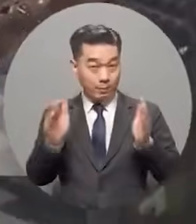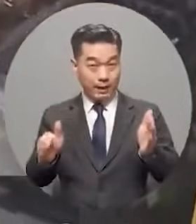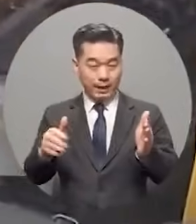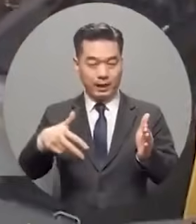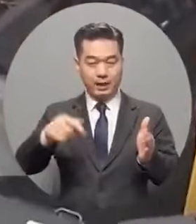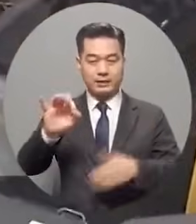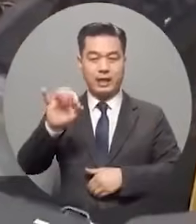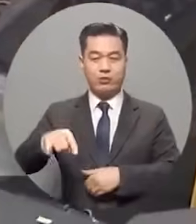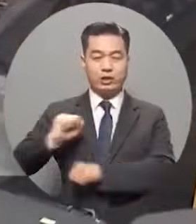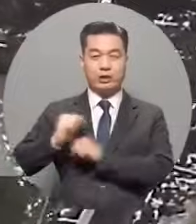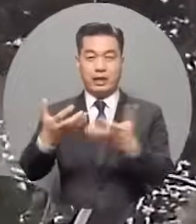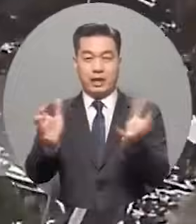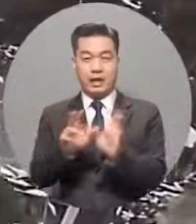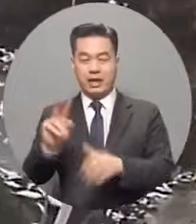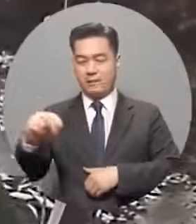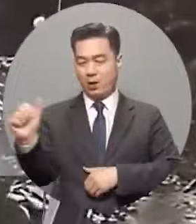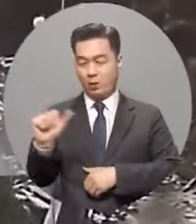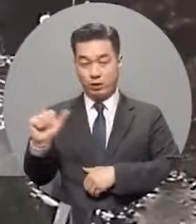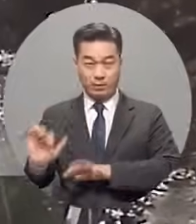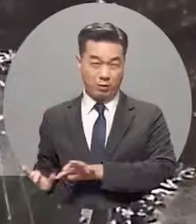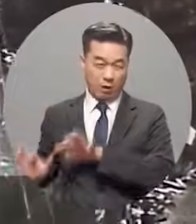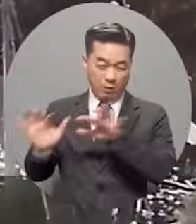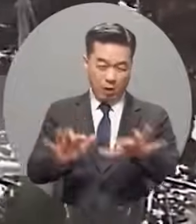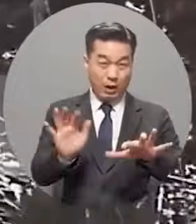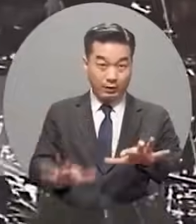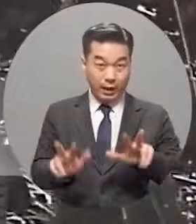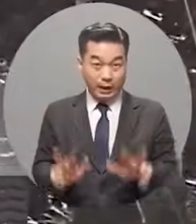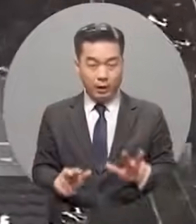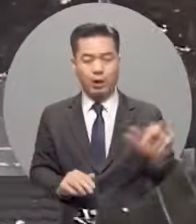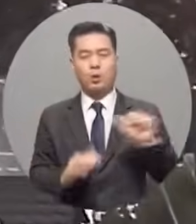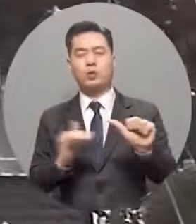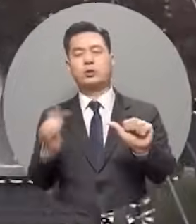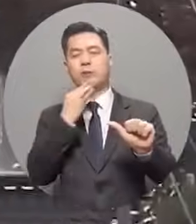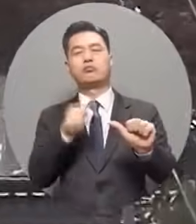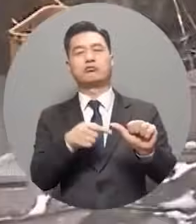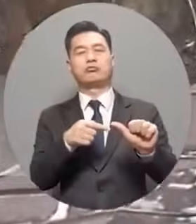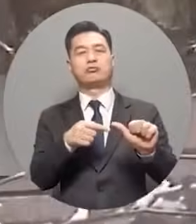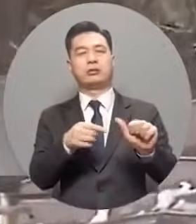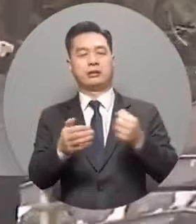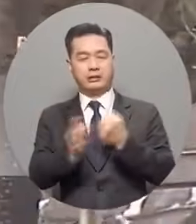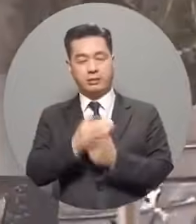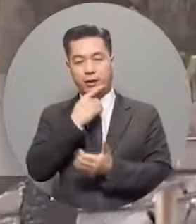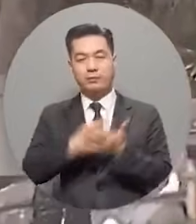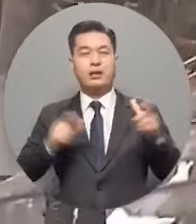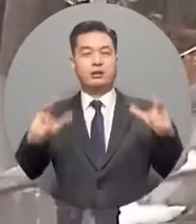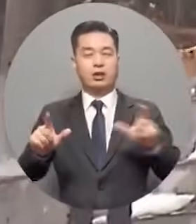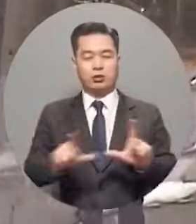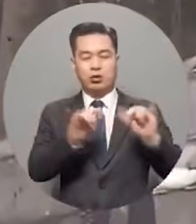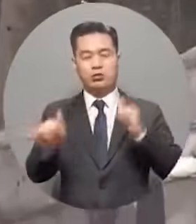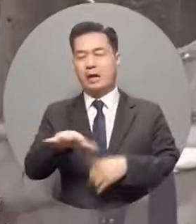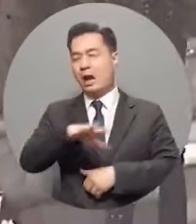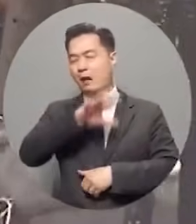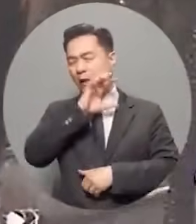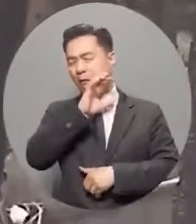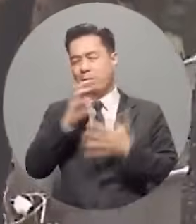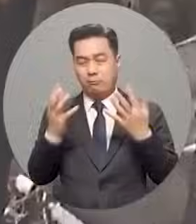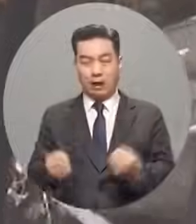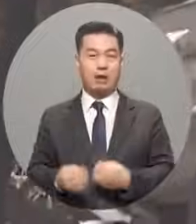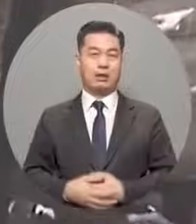명이 투입됐지만 이번 피해 지역엔 불과 5천여 명이 파견돼 피해 지역 주민들의 불만이 나오고